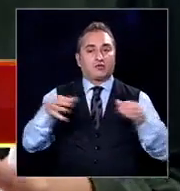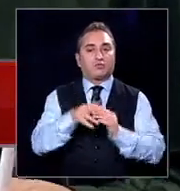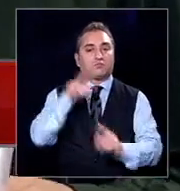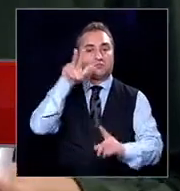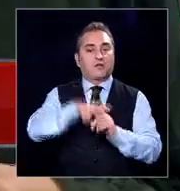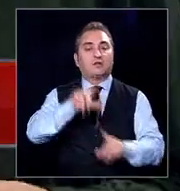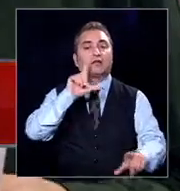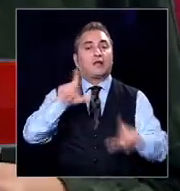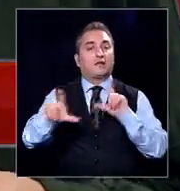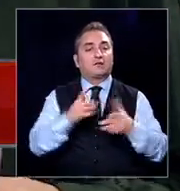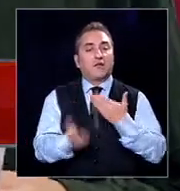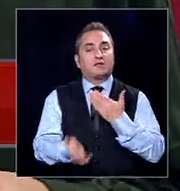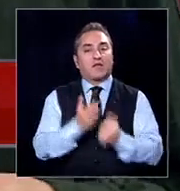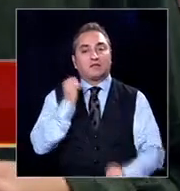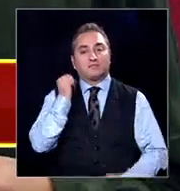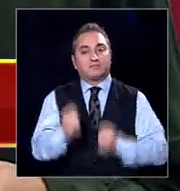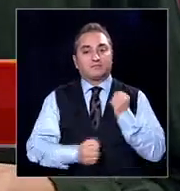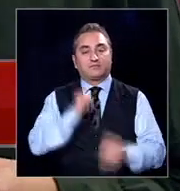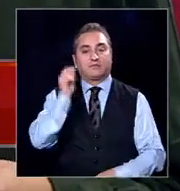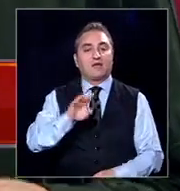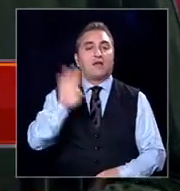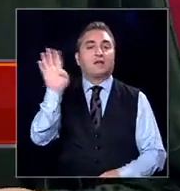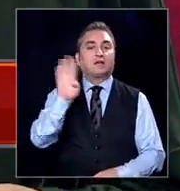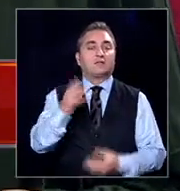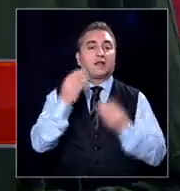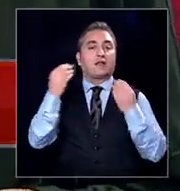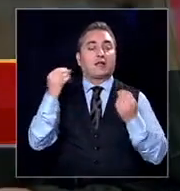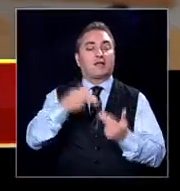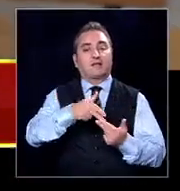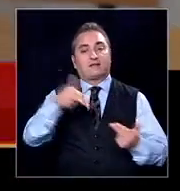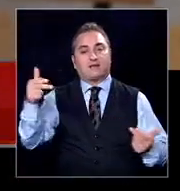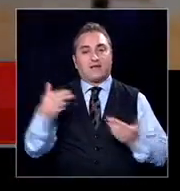sahiplerinin yardımına koşuyor. İşte Kırklareli'den bir iyilik hikayesi.